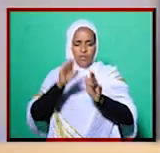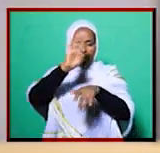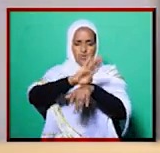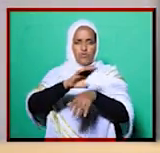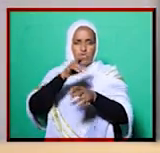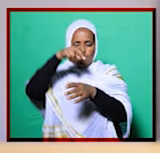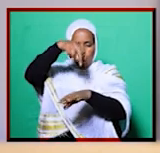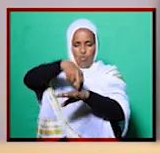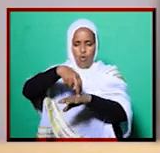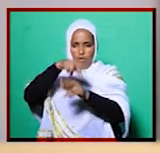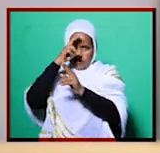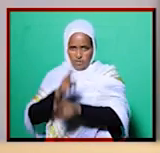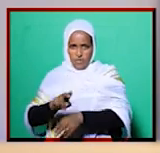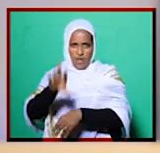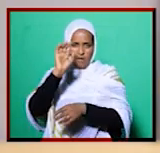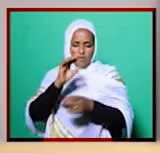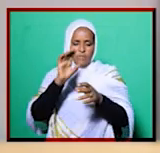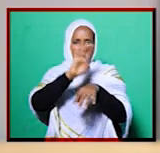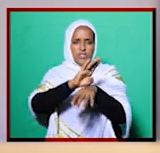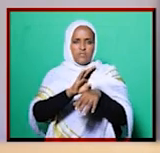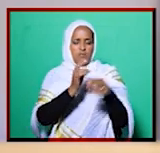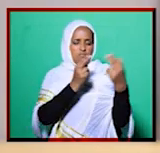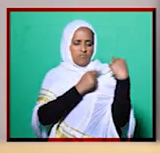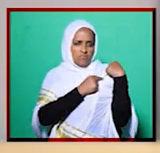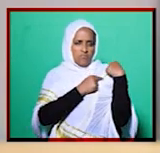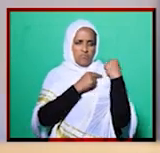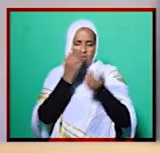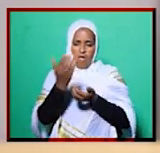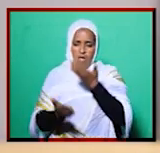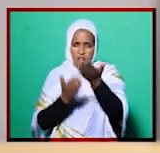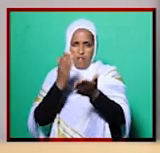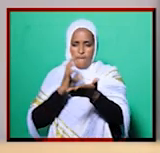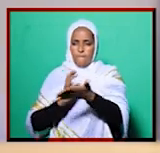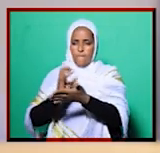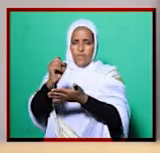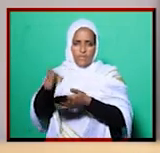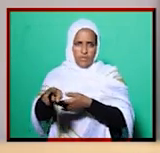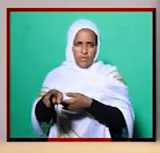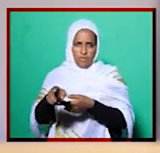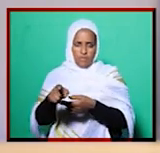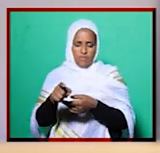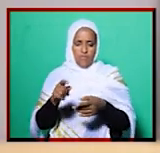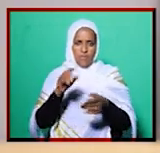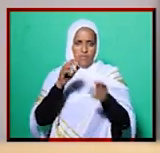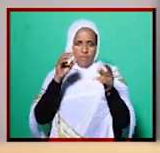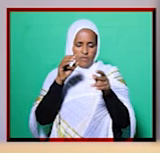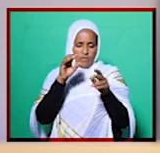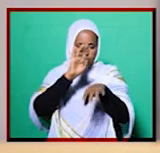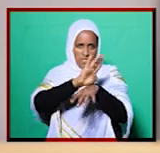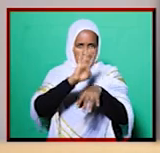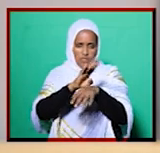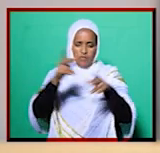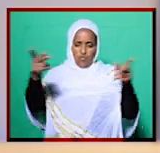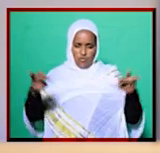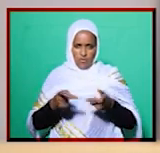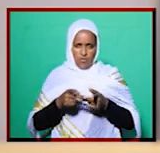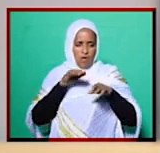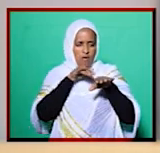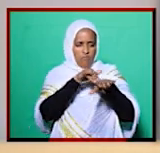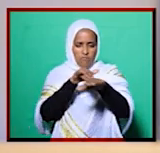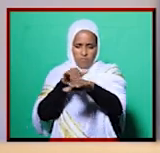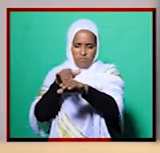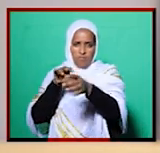በአግባብ እንዲሆን ማድረግ ማለት የቤተክርስቲያን ተቋም እየከበረ ነው ቤተክርስቲያን የሾመቻቸውን አገልጋይ ከመመናን ጀምሮ መብታቸውን